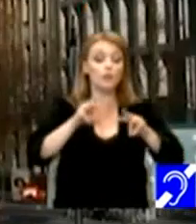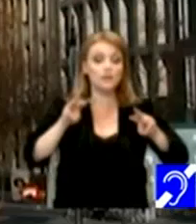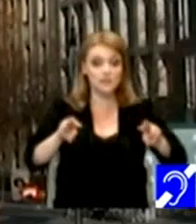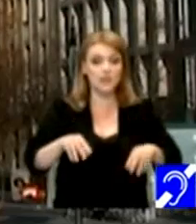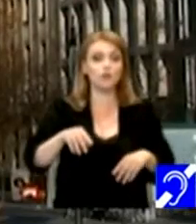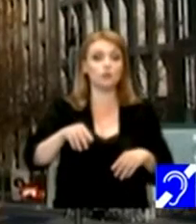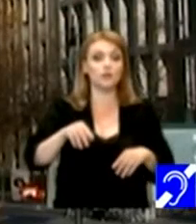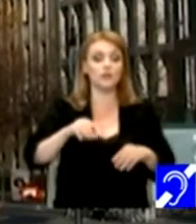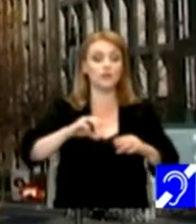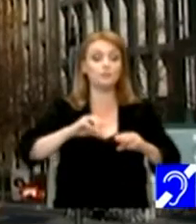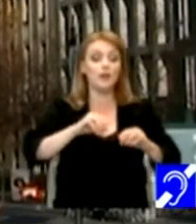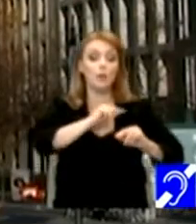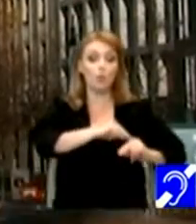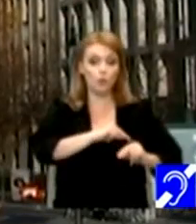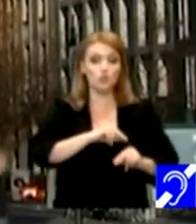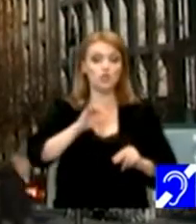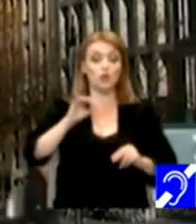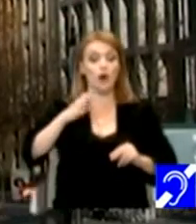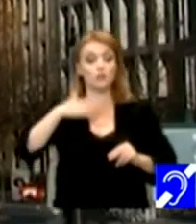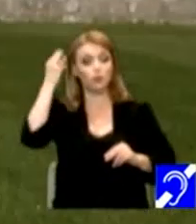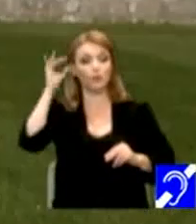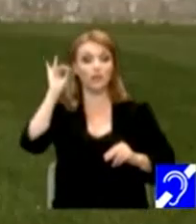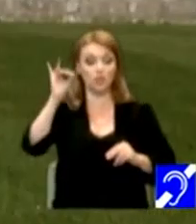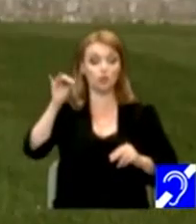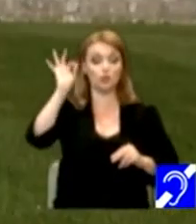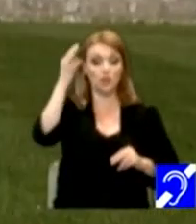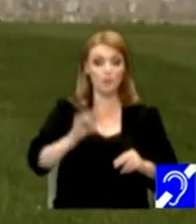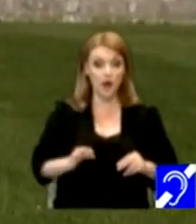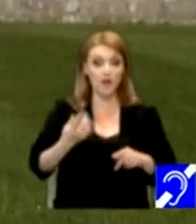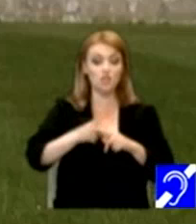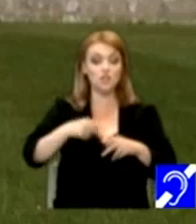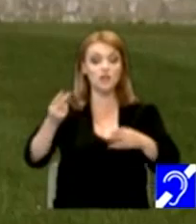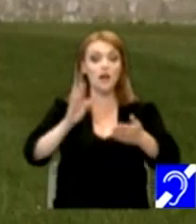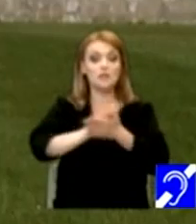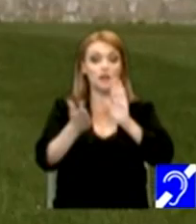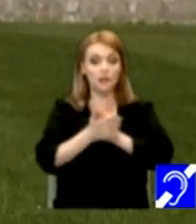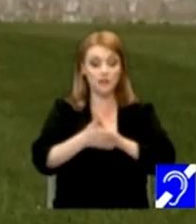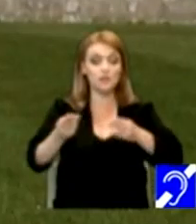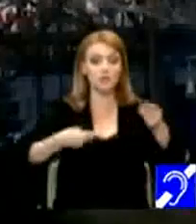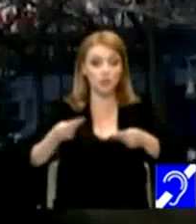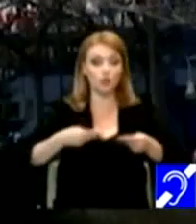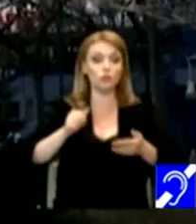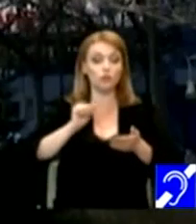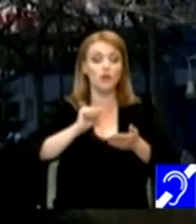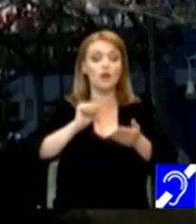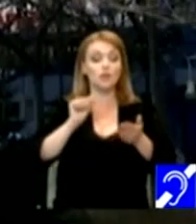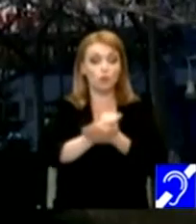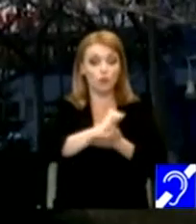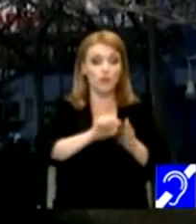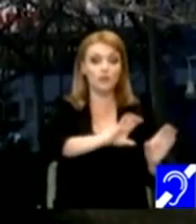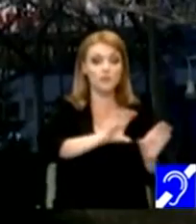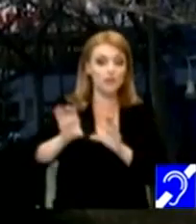va intra în vigoare la începutul anului viitor. Acordul stabilește un mecanism clar de recrutare și asigurare a